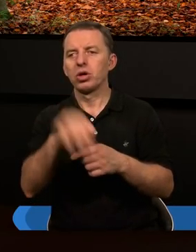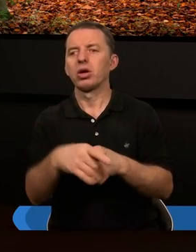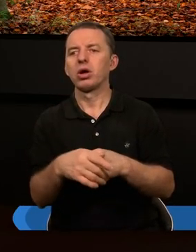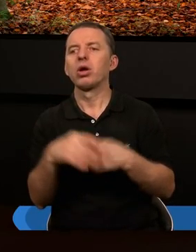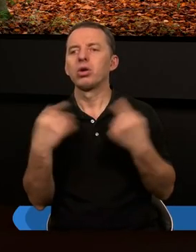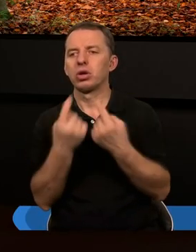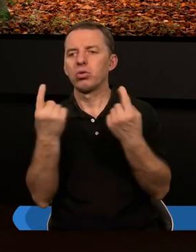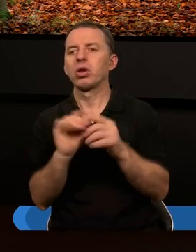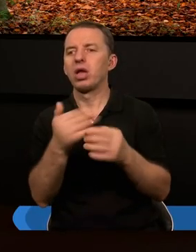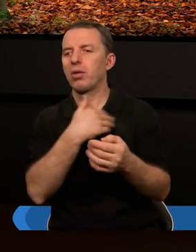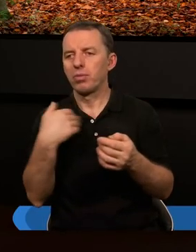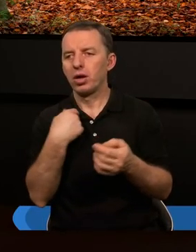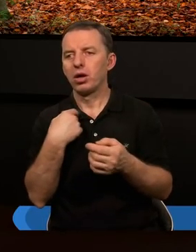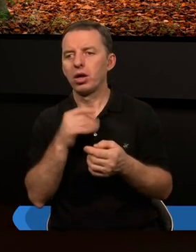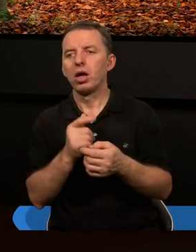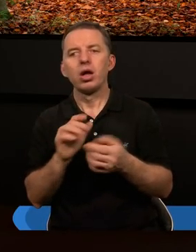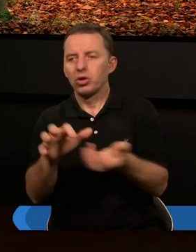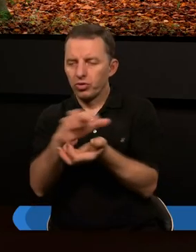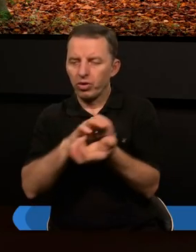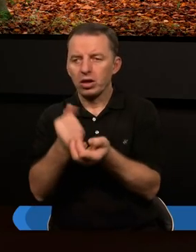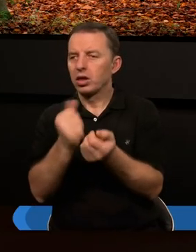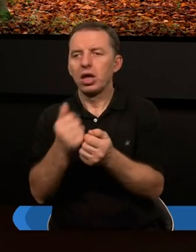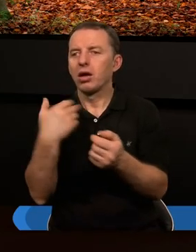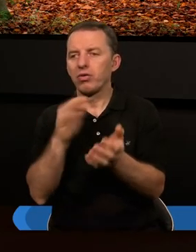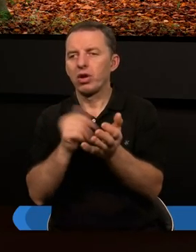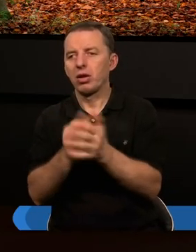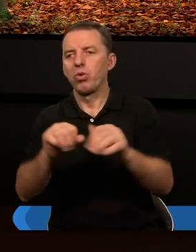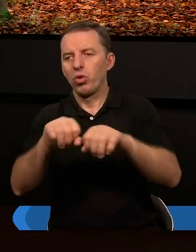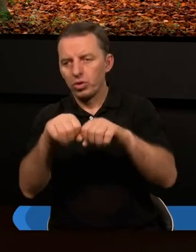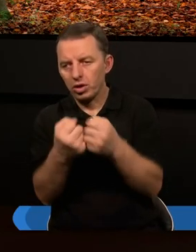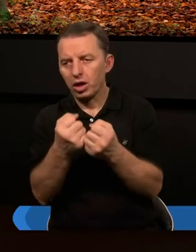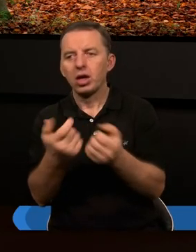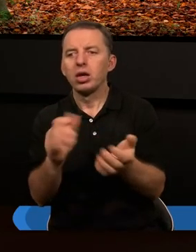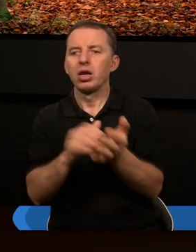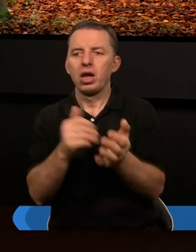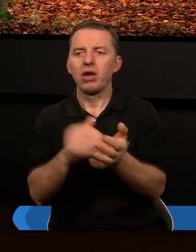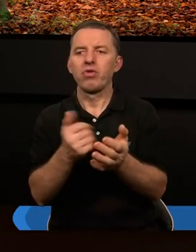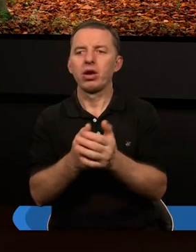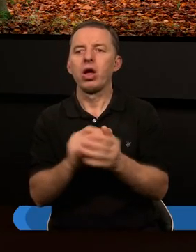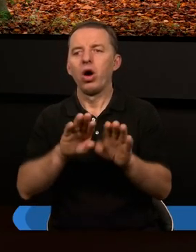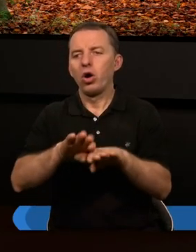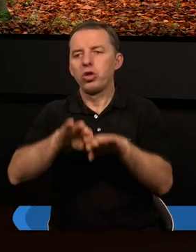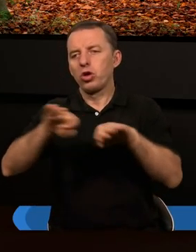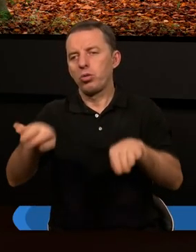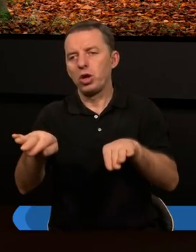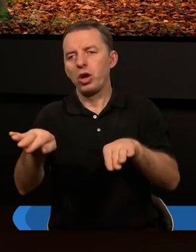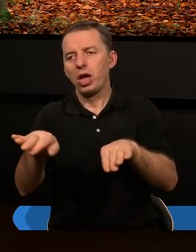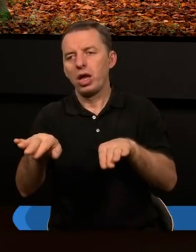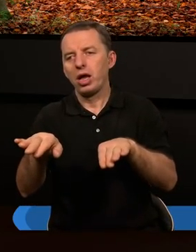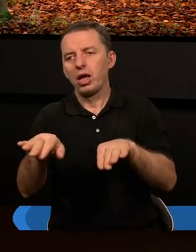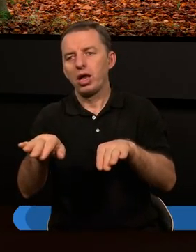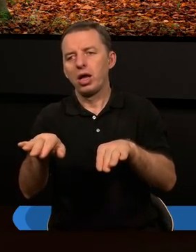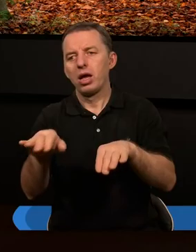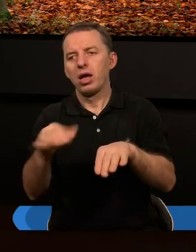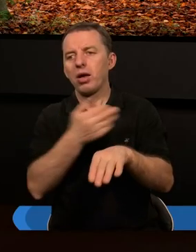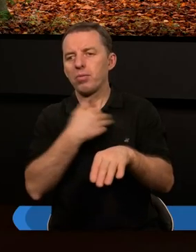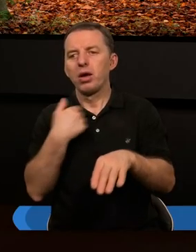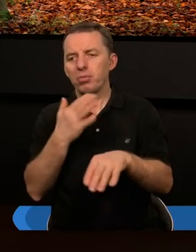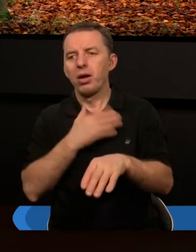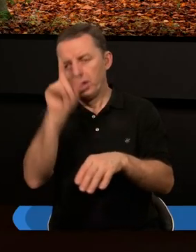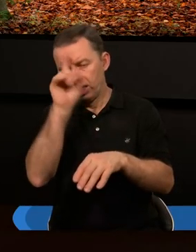sytuacji niż my. Bo nie dość, że świat był niezwykle zepsuty, to Noe był niezwykle odosobniony. My mamy